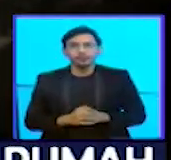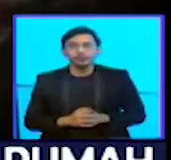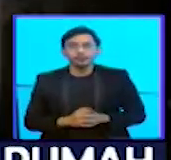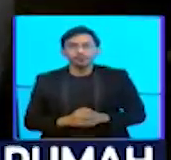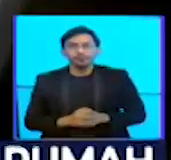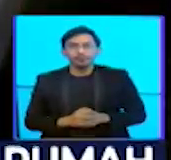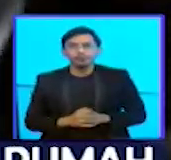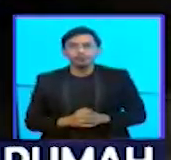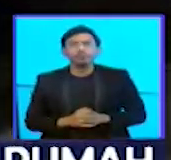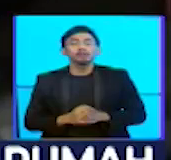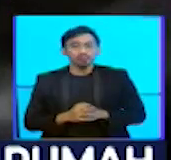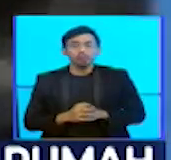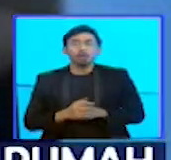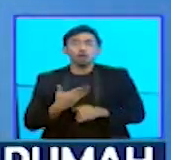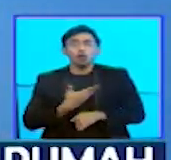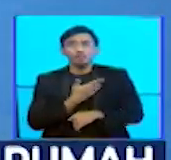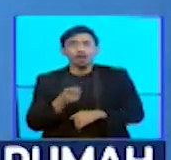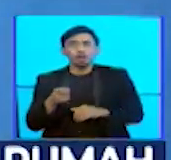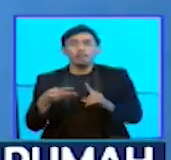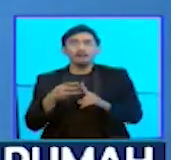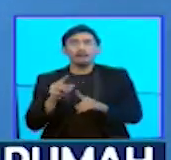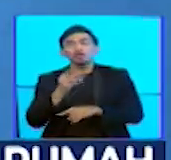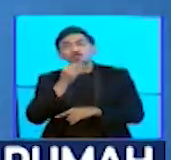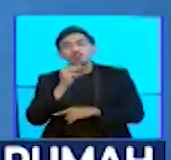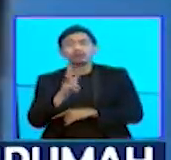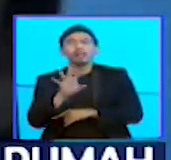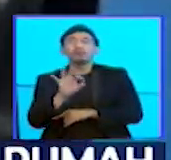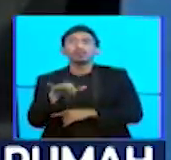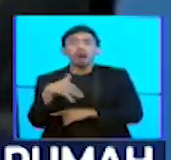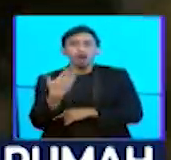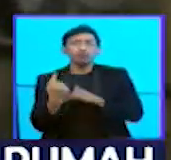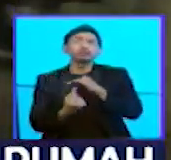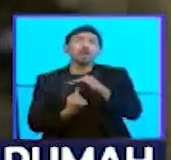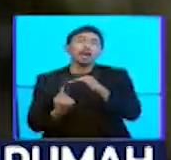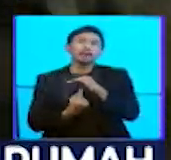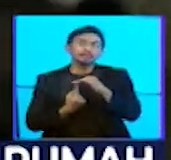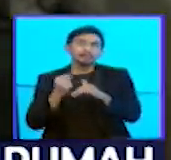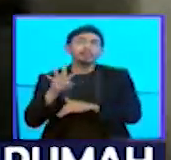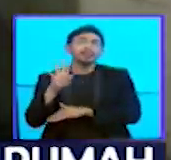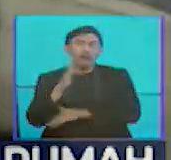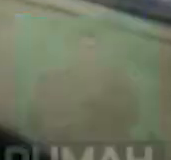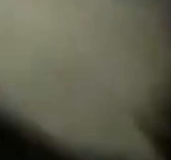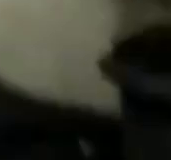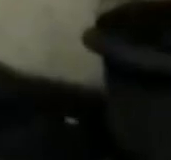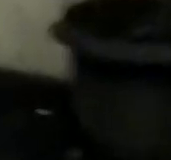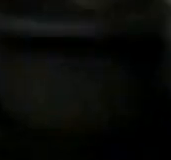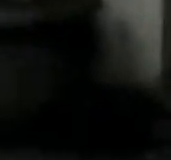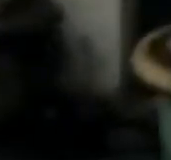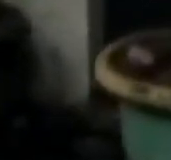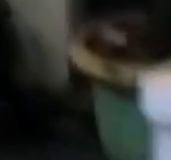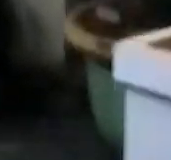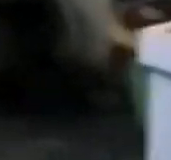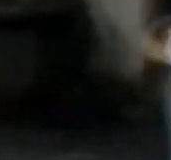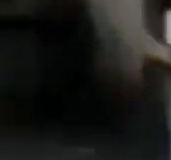Korban BR, 83 tahun, meninggal saat menjalani isolasi mandiri selama 4 hari di rumahnya. Korban diketahui memiliki penyakit penyerta